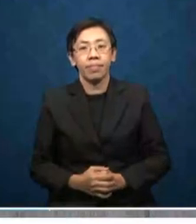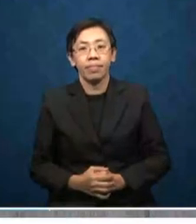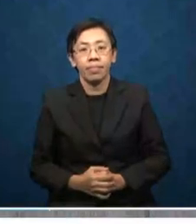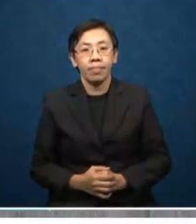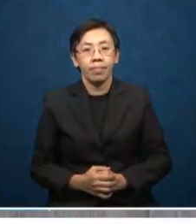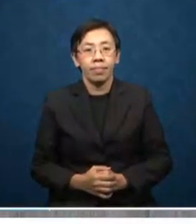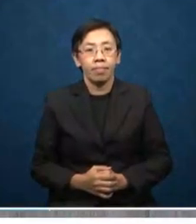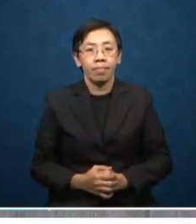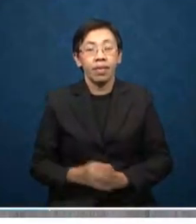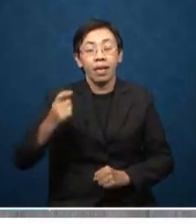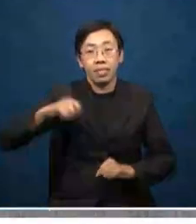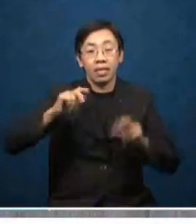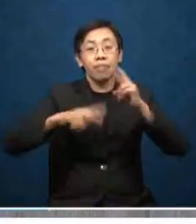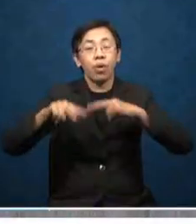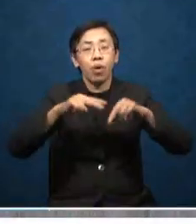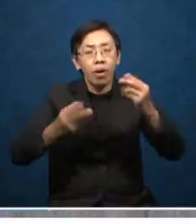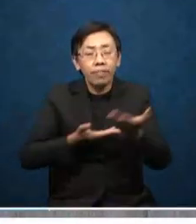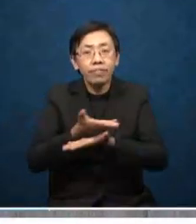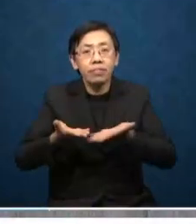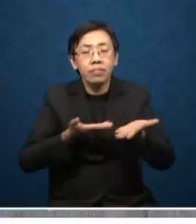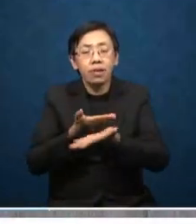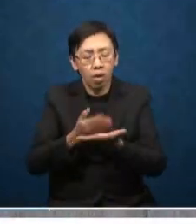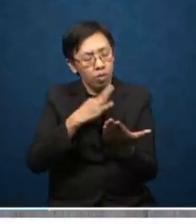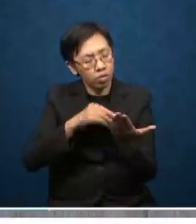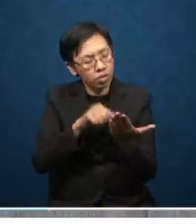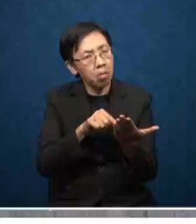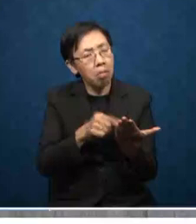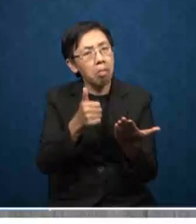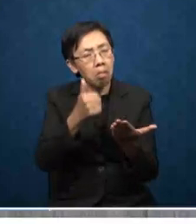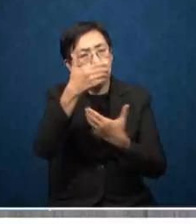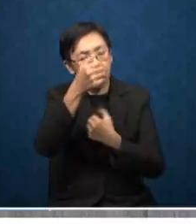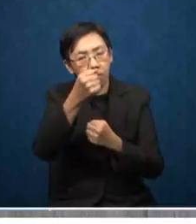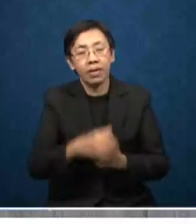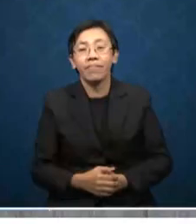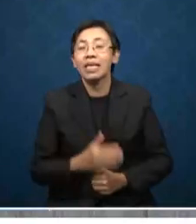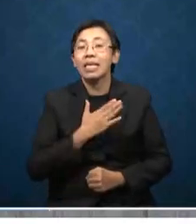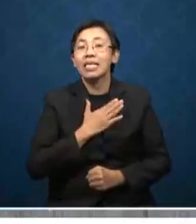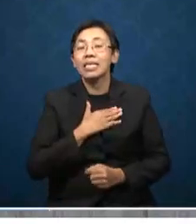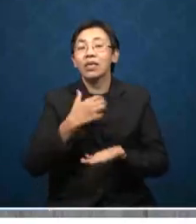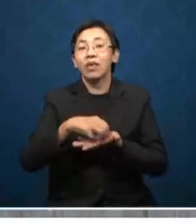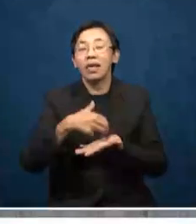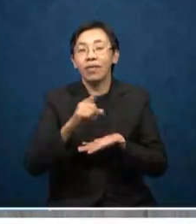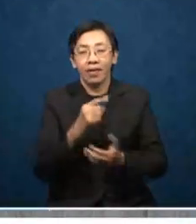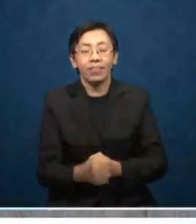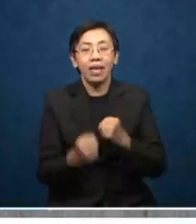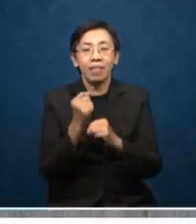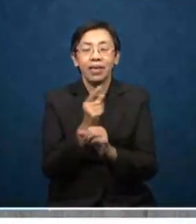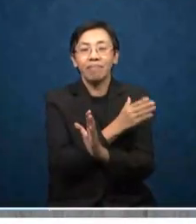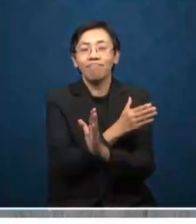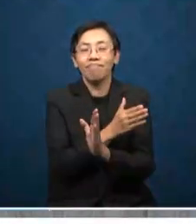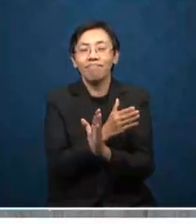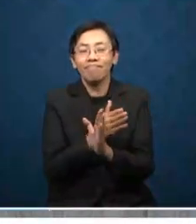ตามคำพิพากษาของศาลปกครองสูงสุดที่น่าสนใจอันนี้เราก็ต้องยอมรับความจริงว่าหลายปีที่ผ่านมาเนี่ย